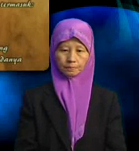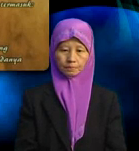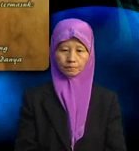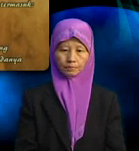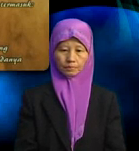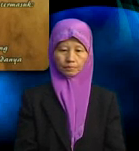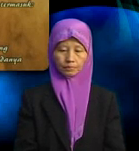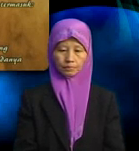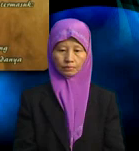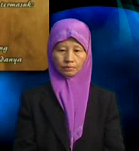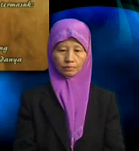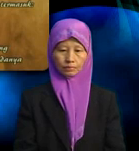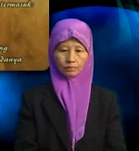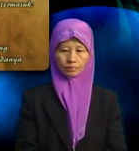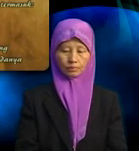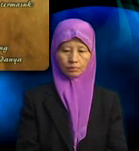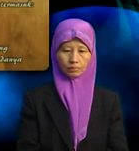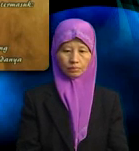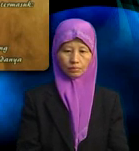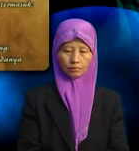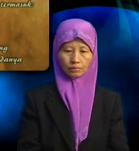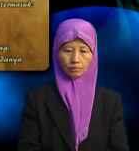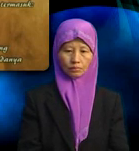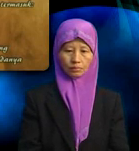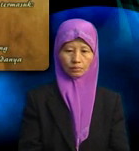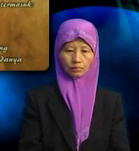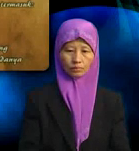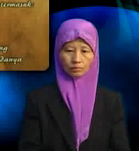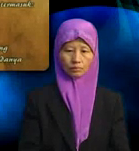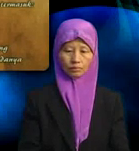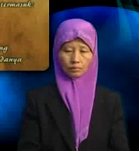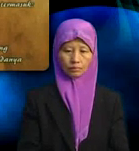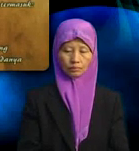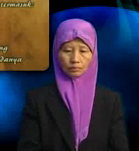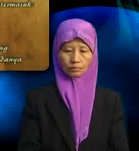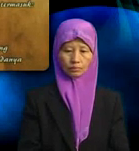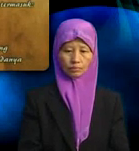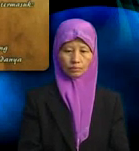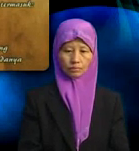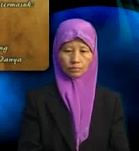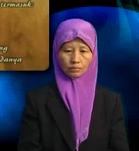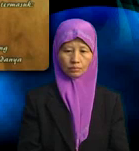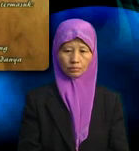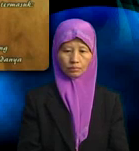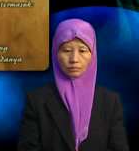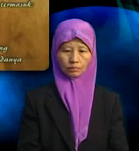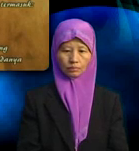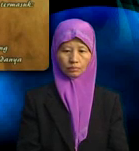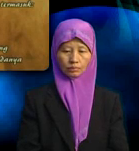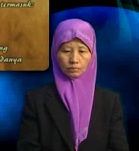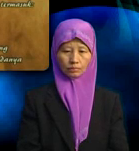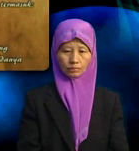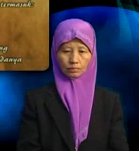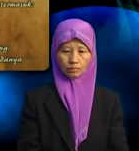semua benda yang ada hubung kait dengannya, termasuklah anaknya, bulunya,